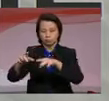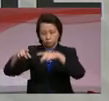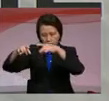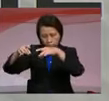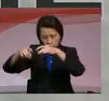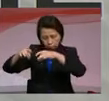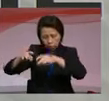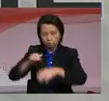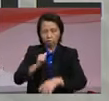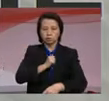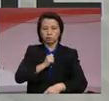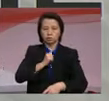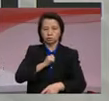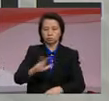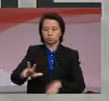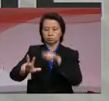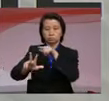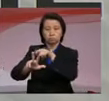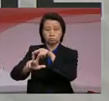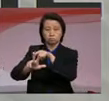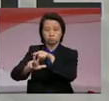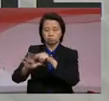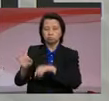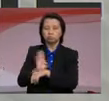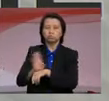saringan Kendiri.